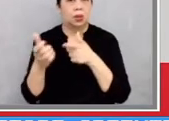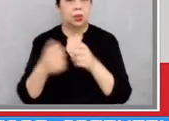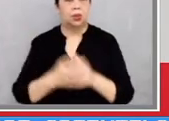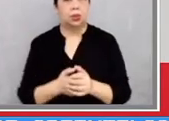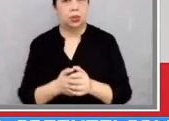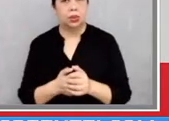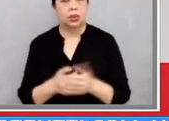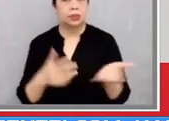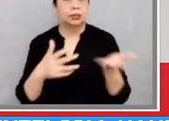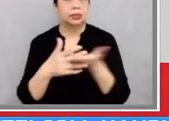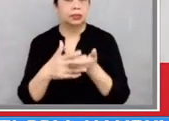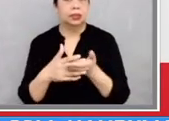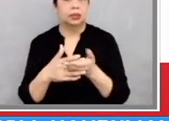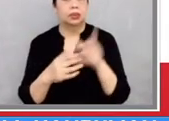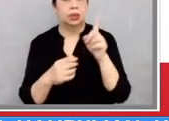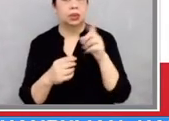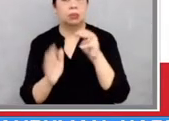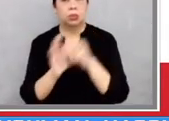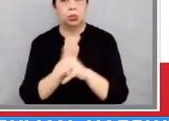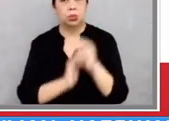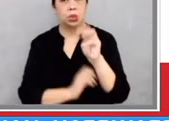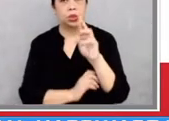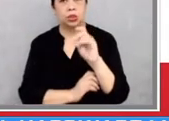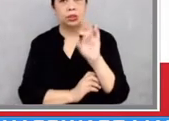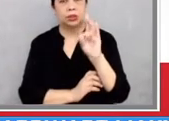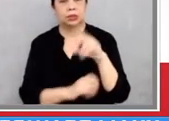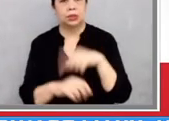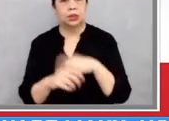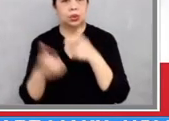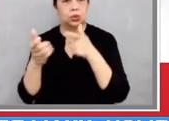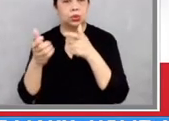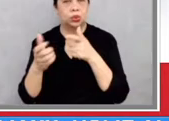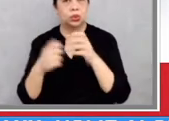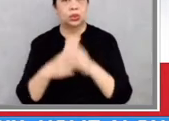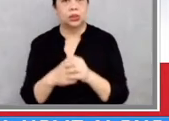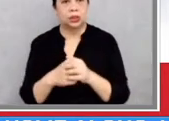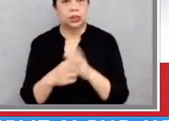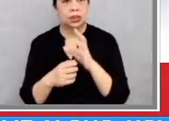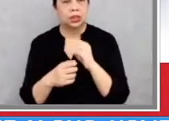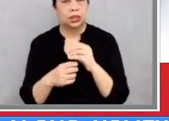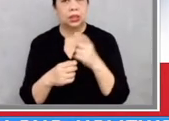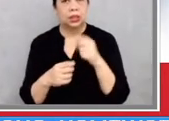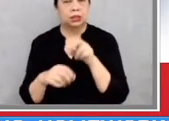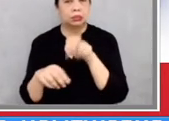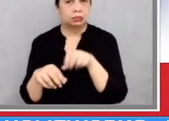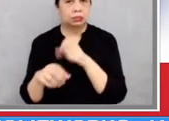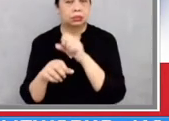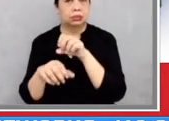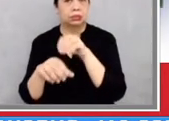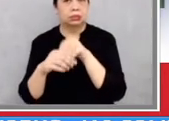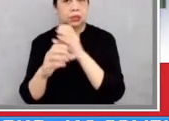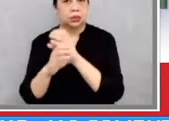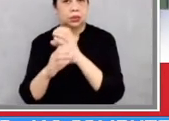sila ng 1 count ng murder, 7 counts ng shooting at an occupied vehicle, pati na